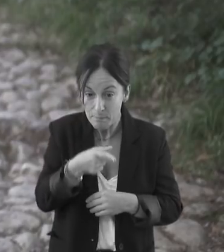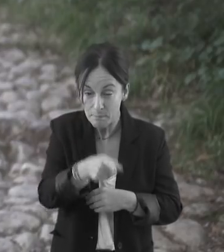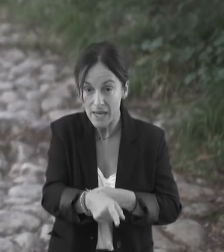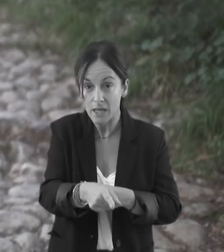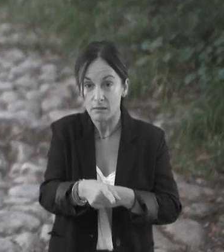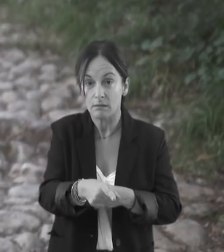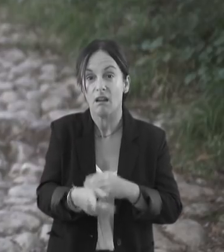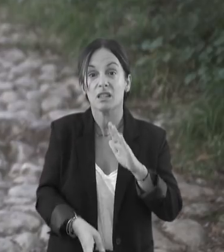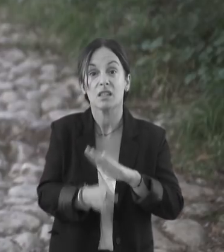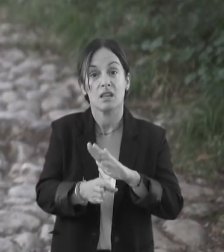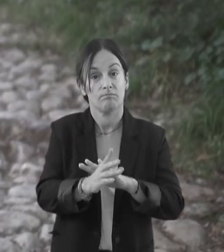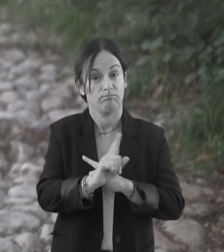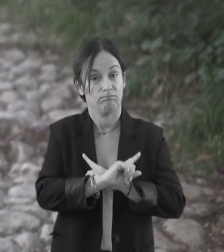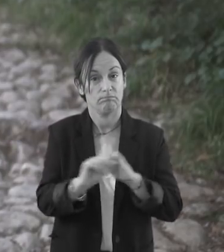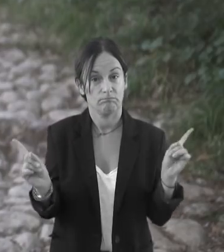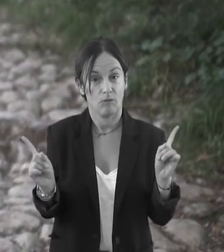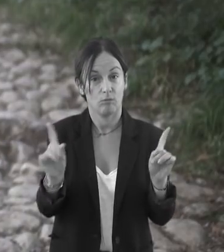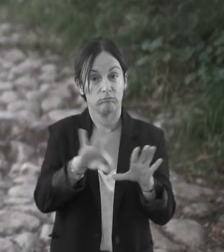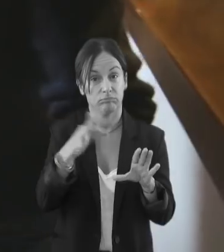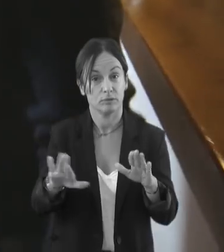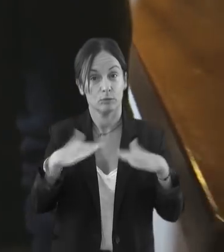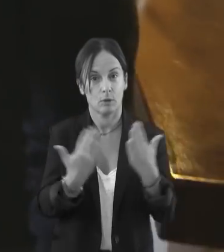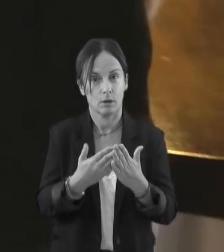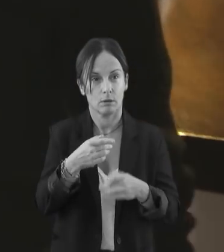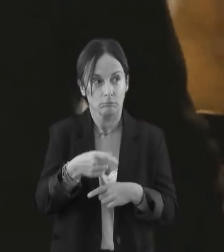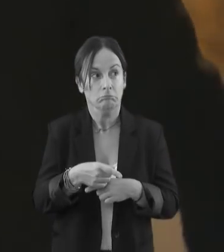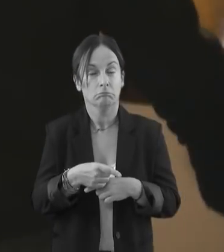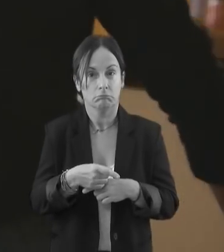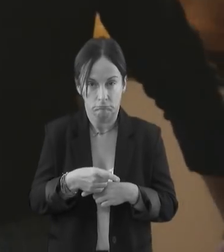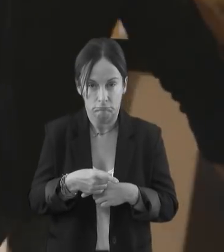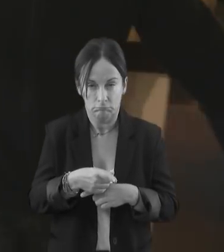al tanto, i el va acabar bé.